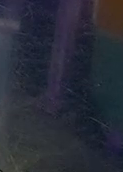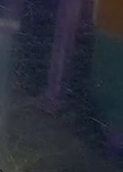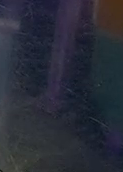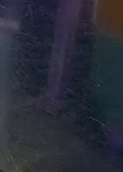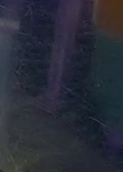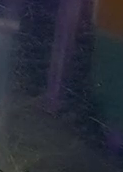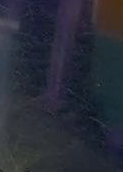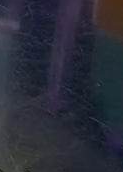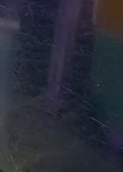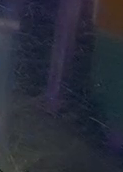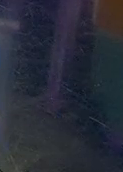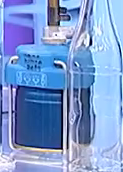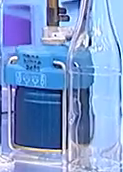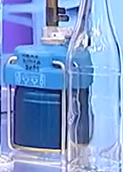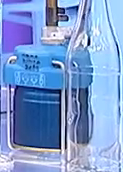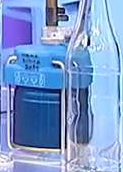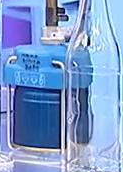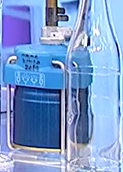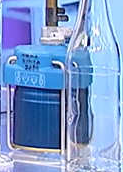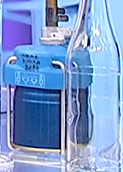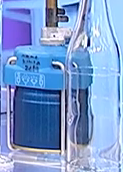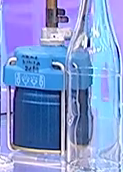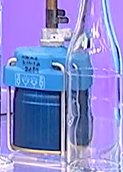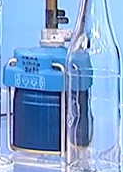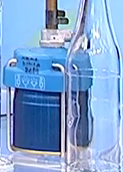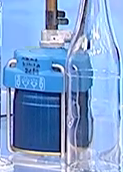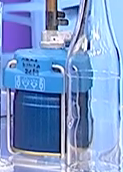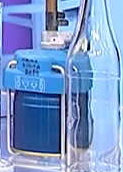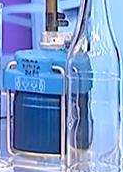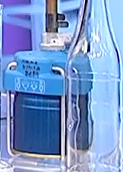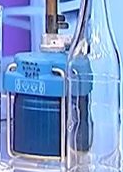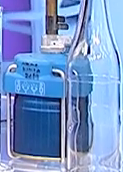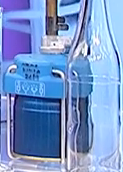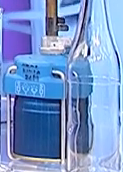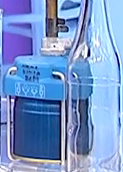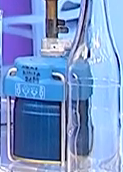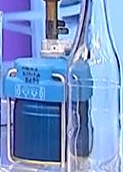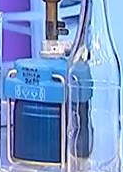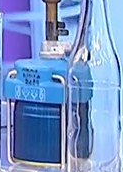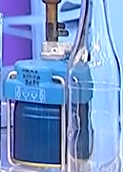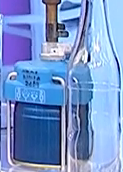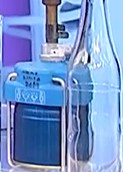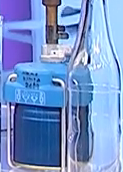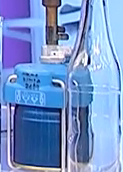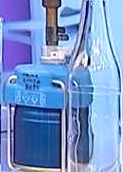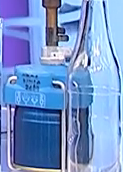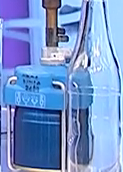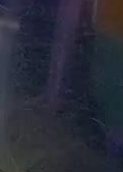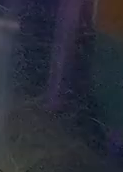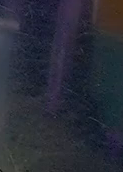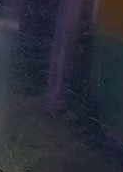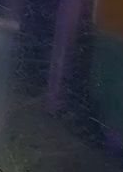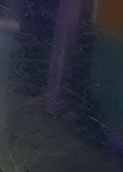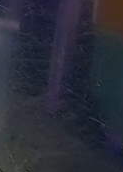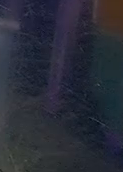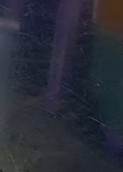itu udah dapat kumpul dua bintang nih tapi ini baru ciri-ciri kaca yang kedua Bagaimana yang ketiga tulis itu oke untuk